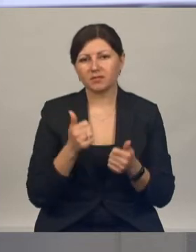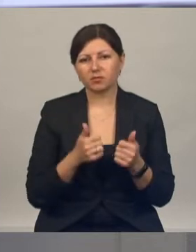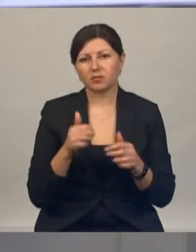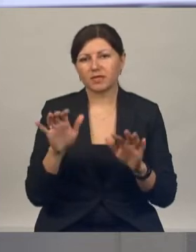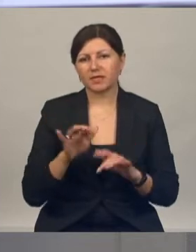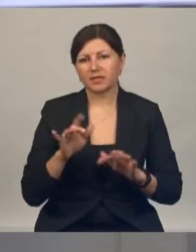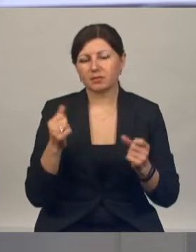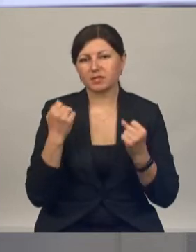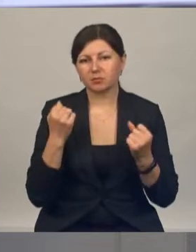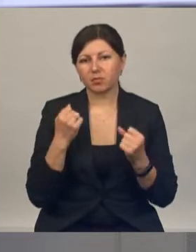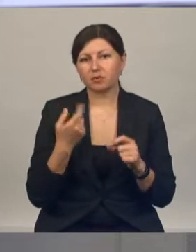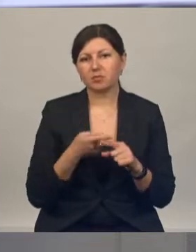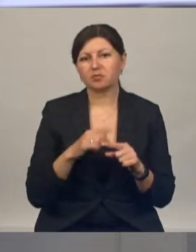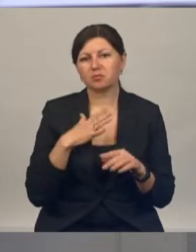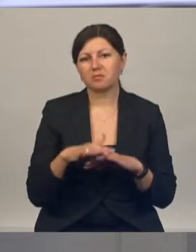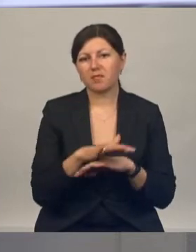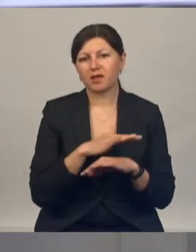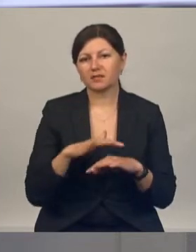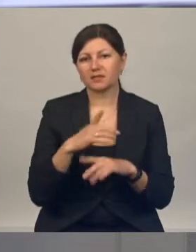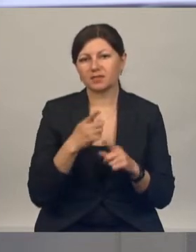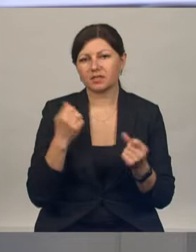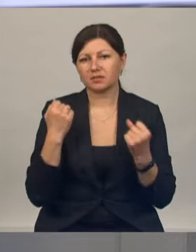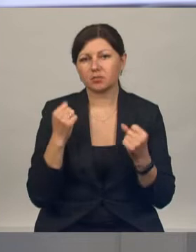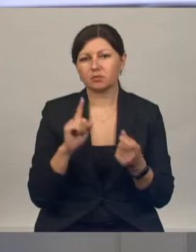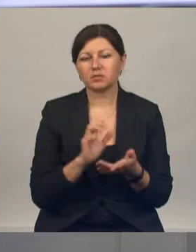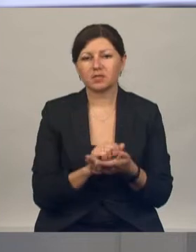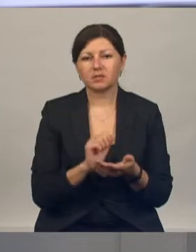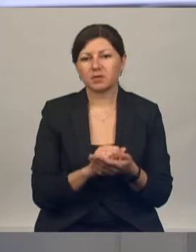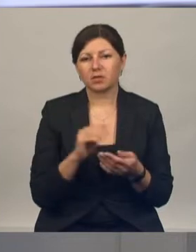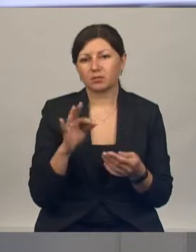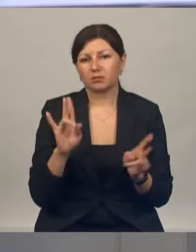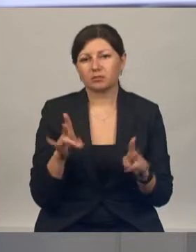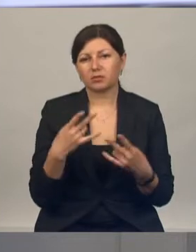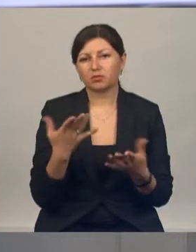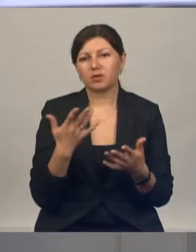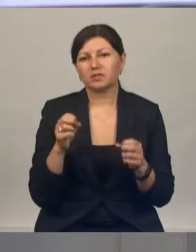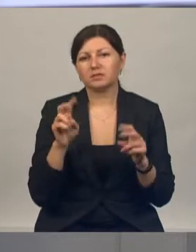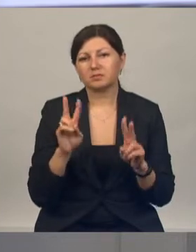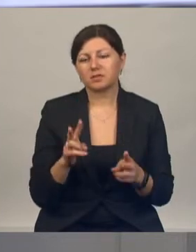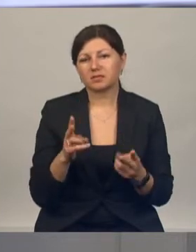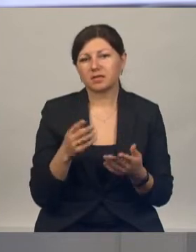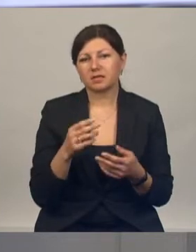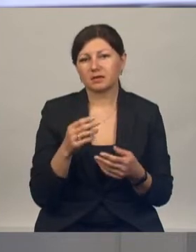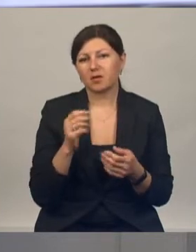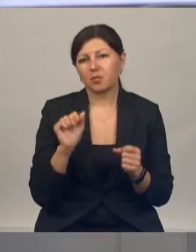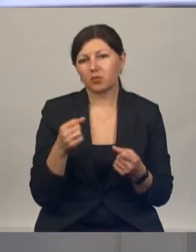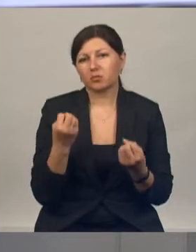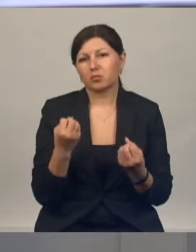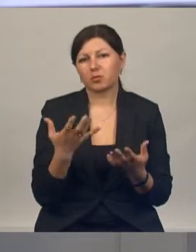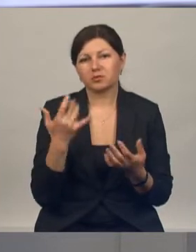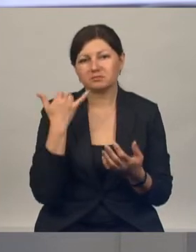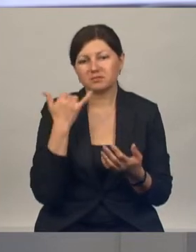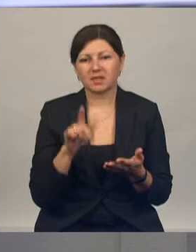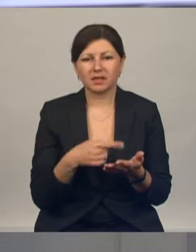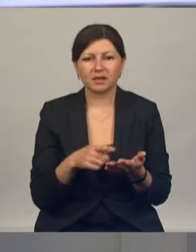киберспорт, потому что наш спорт очень массовый, и для того, чтобы начать заниматься, в общем-то, не нужна какая-то специальная техника. Зачастую достаточно просто обычного смартфона,